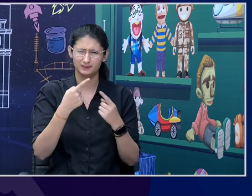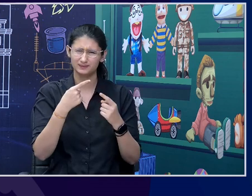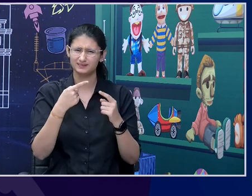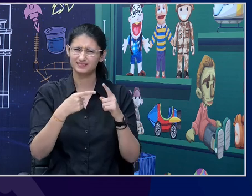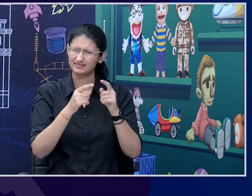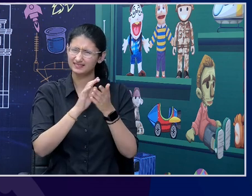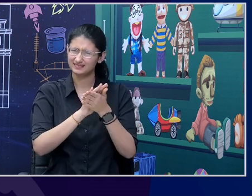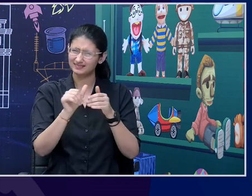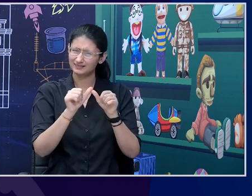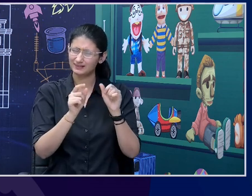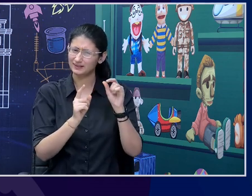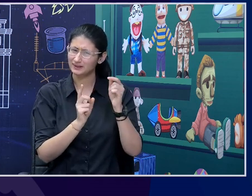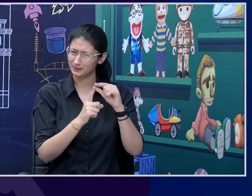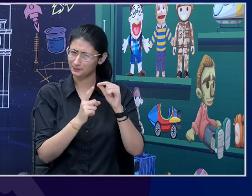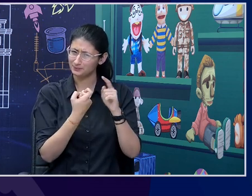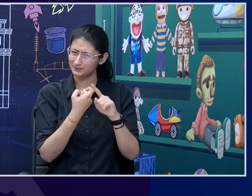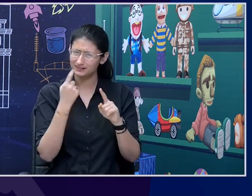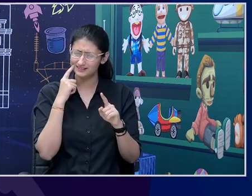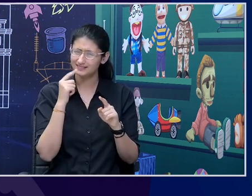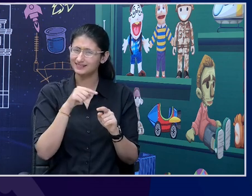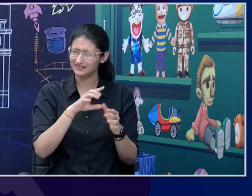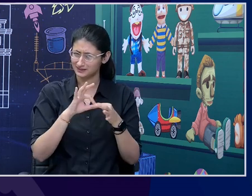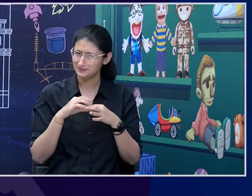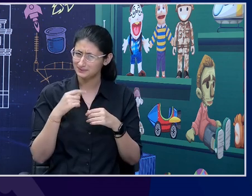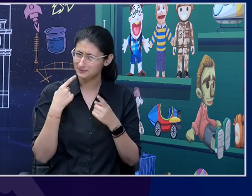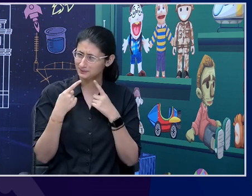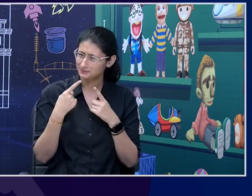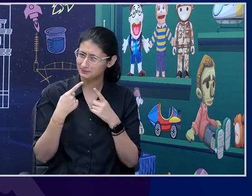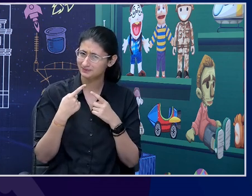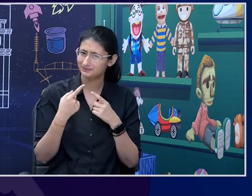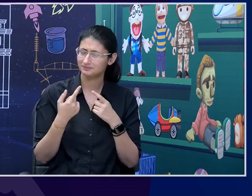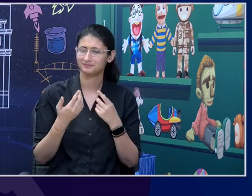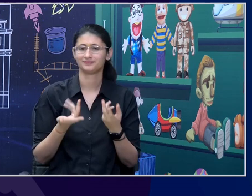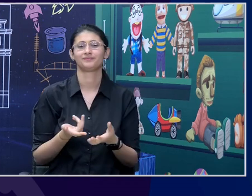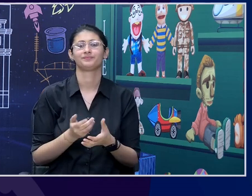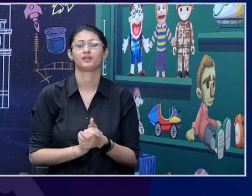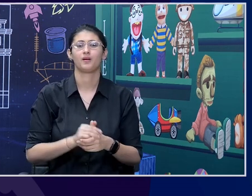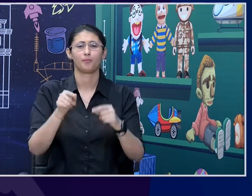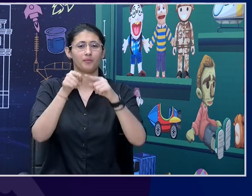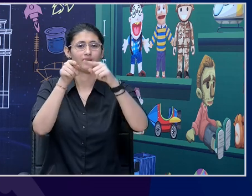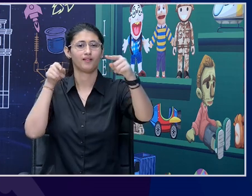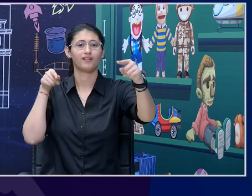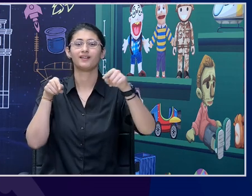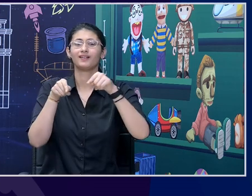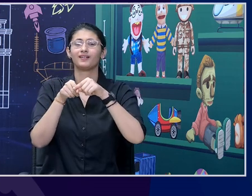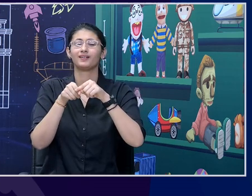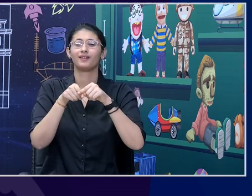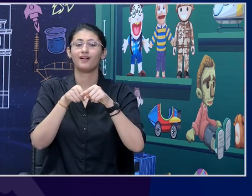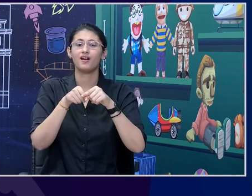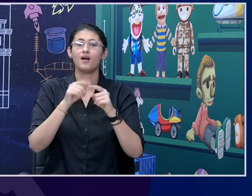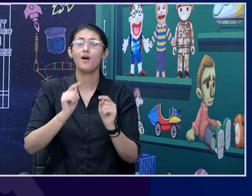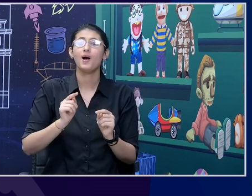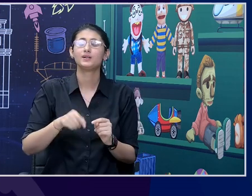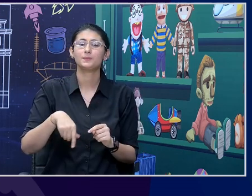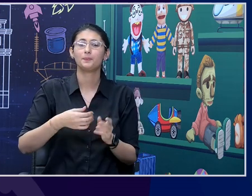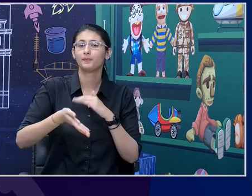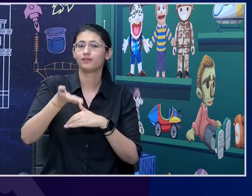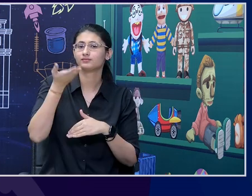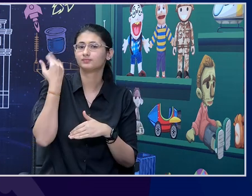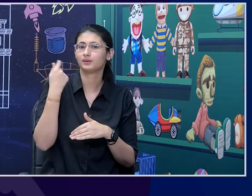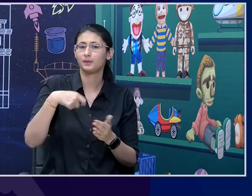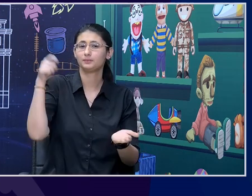प्रसाद भी मिलता था बच्चों को तो होता ही था की उसी से हम बैठ बना लिया करते द और इतनी थोड़ी जगह हुआ करती थी की घर में